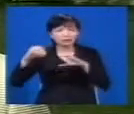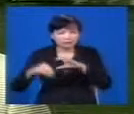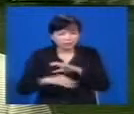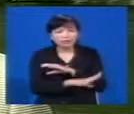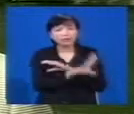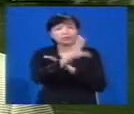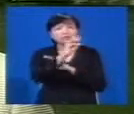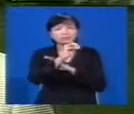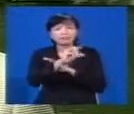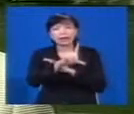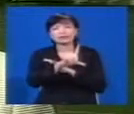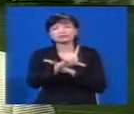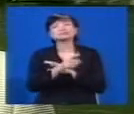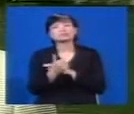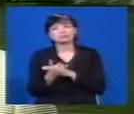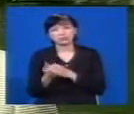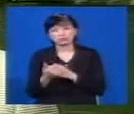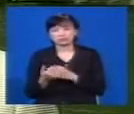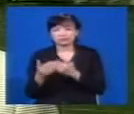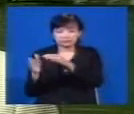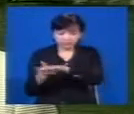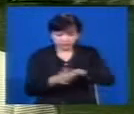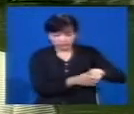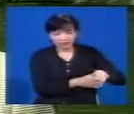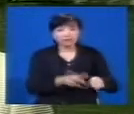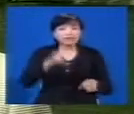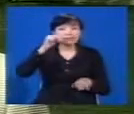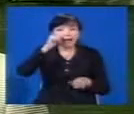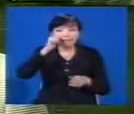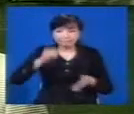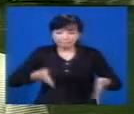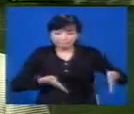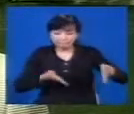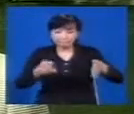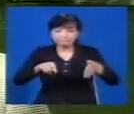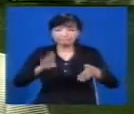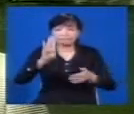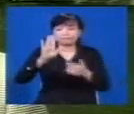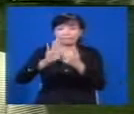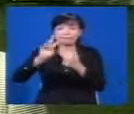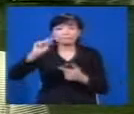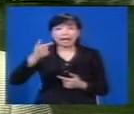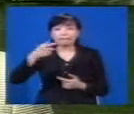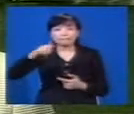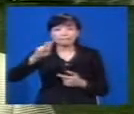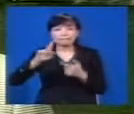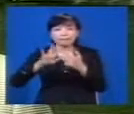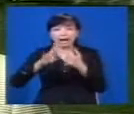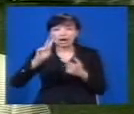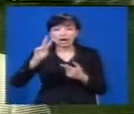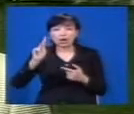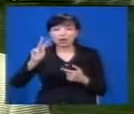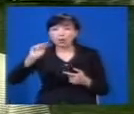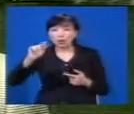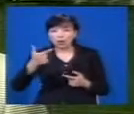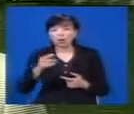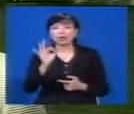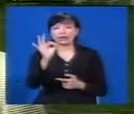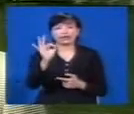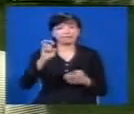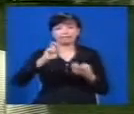ออกทะเลนะครับไม่มีปัญหานะฮะแม่น้ำบางประกงเนี่ยน้ำไหลได้ถึง 3,000 เนี่ยเท่ากับแม่น้ำเจ้าพระยาปัจจุ